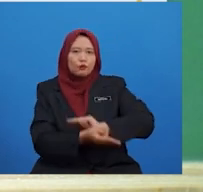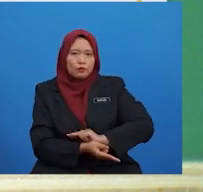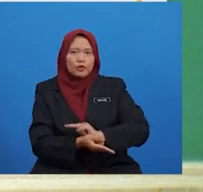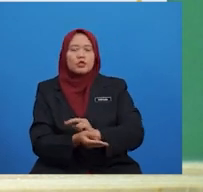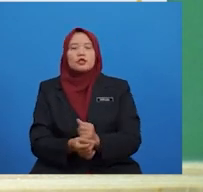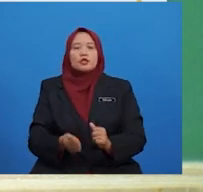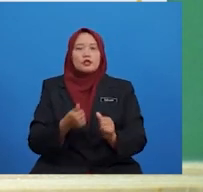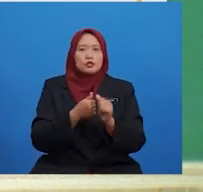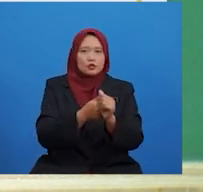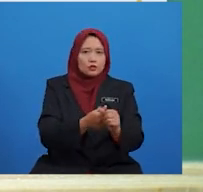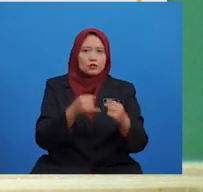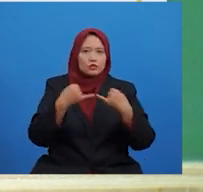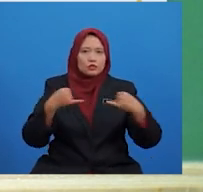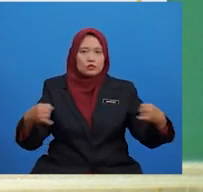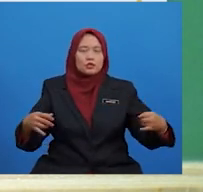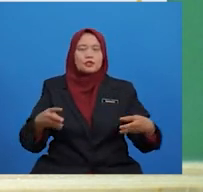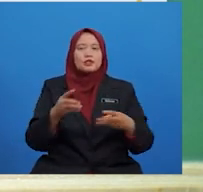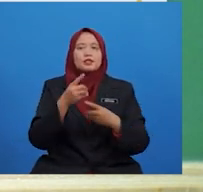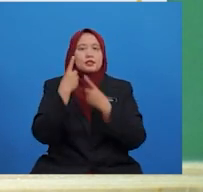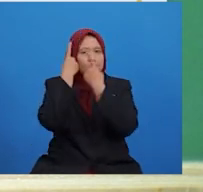5, C.